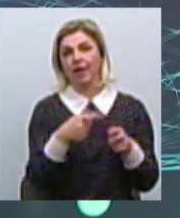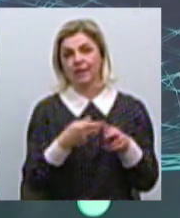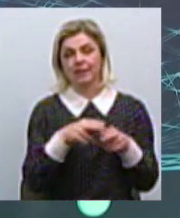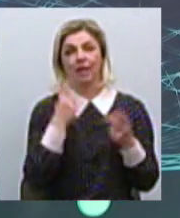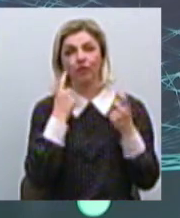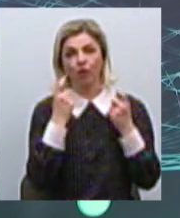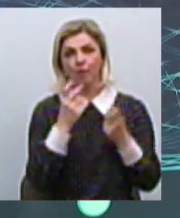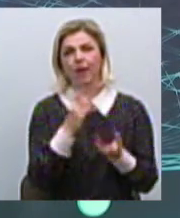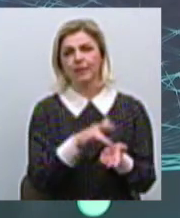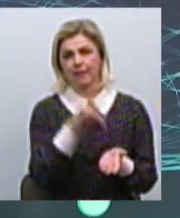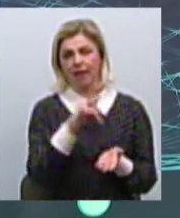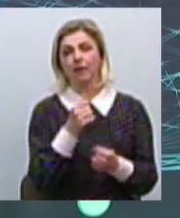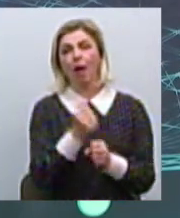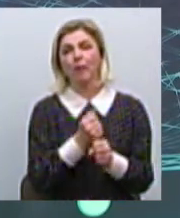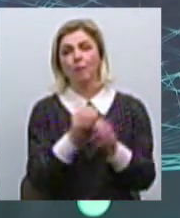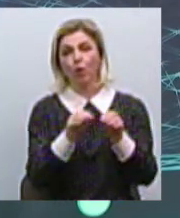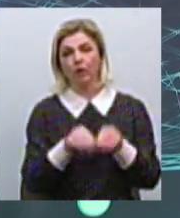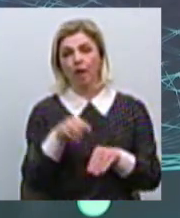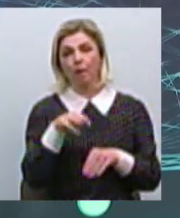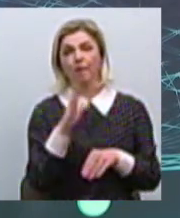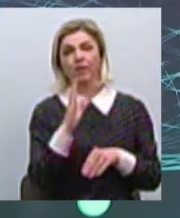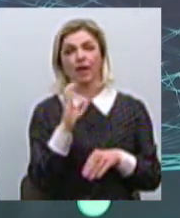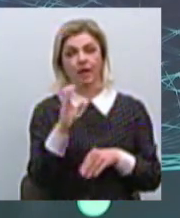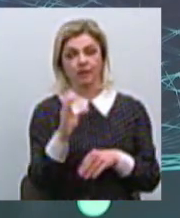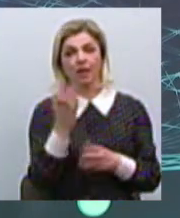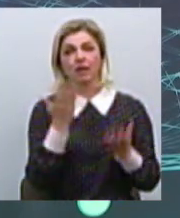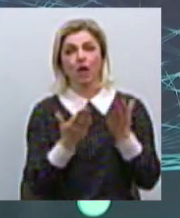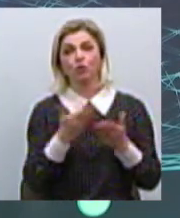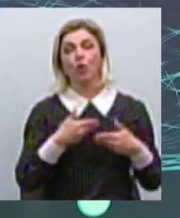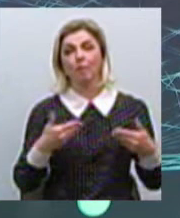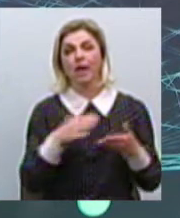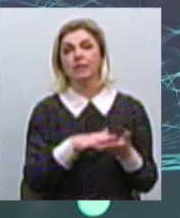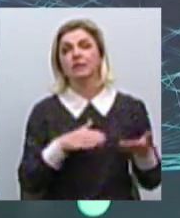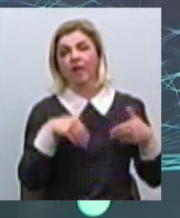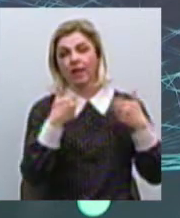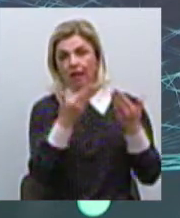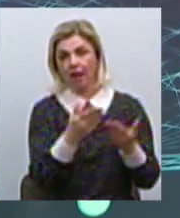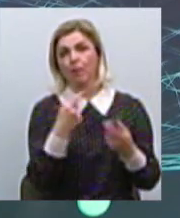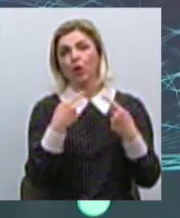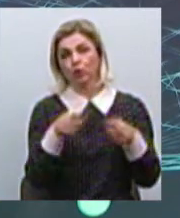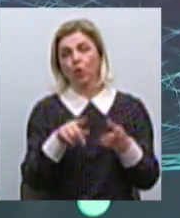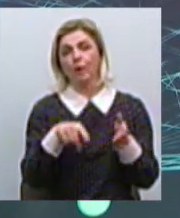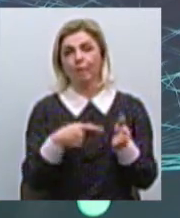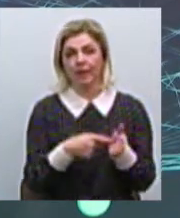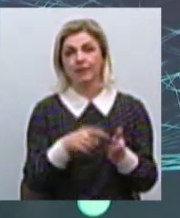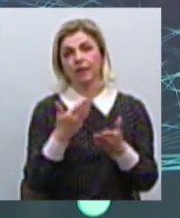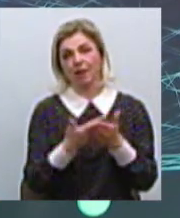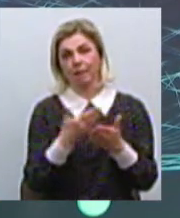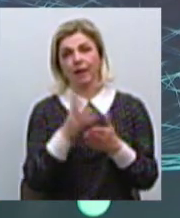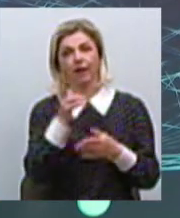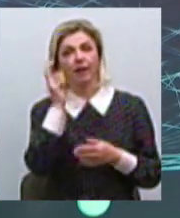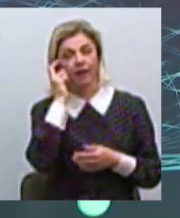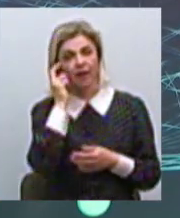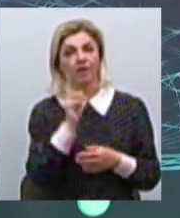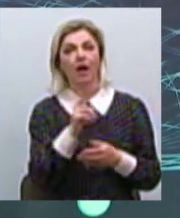на центр обробки даних МВС, то якщо ми звернемось до іншого міста, наприклад, до Києва, до шановного там